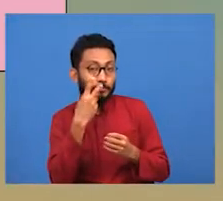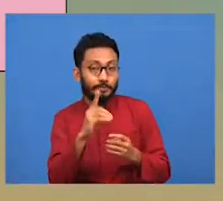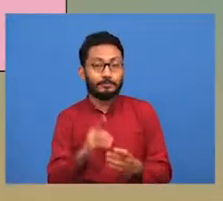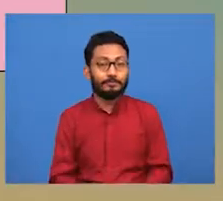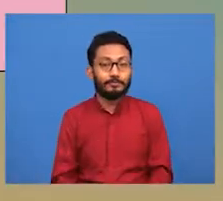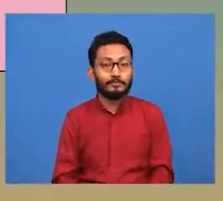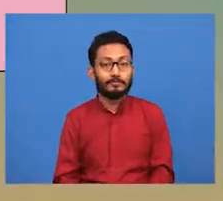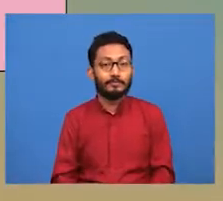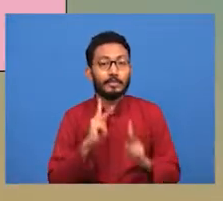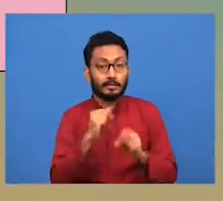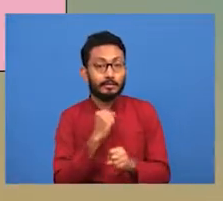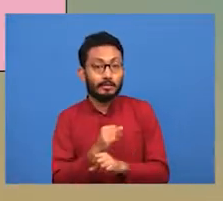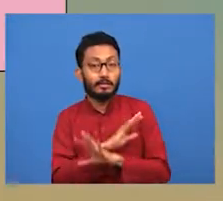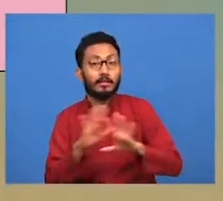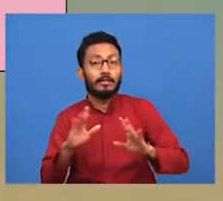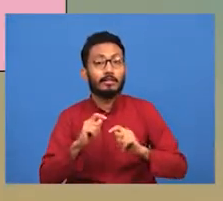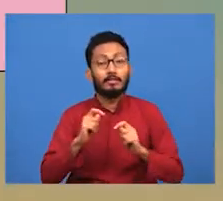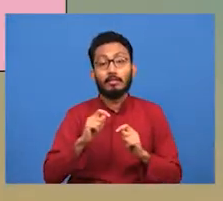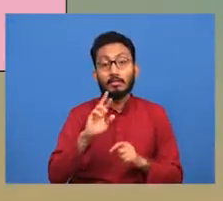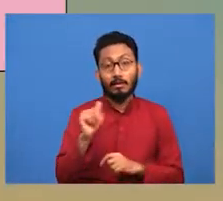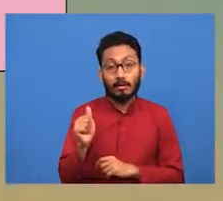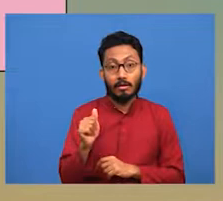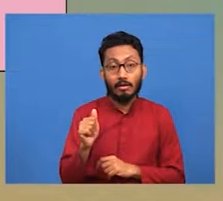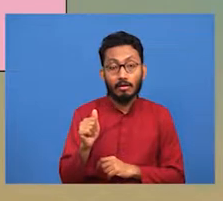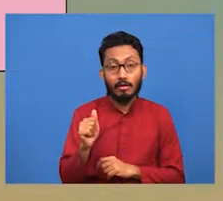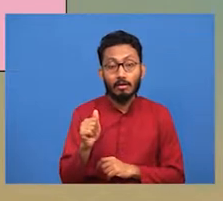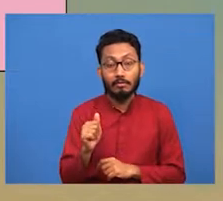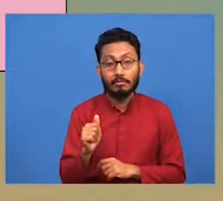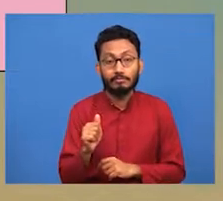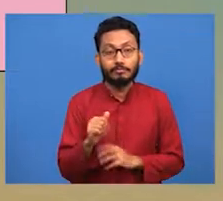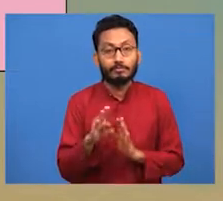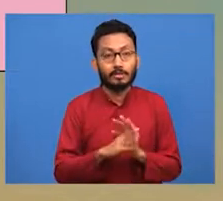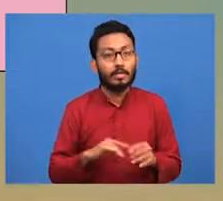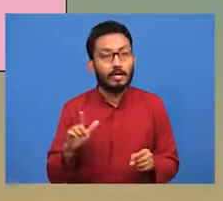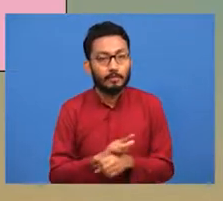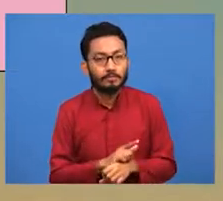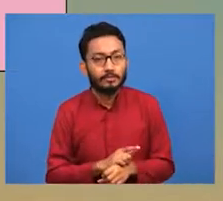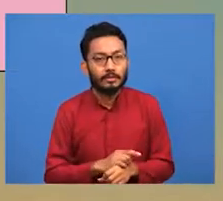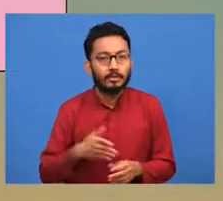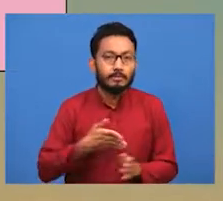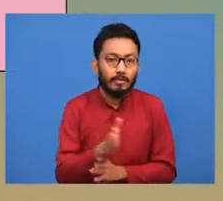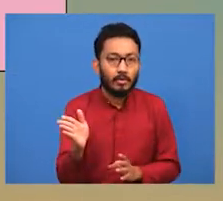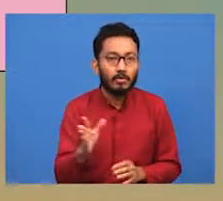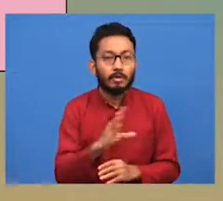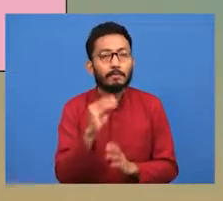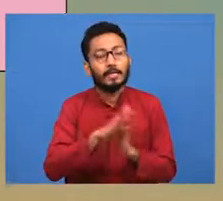Kata kerja aktif tak transitif berpelengkap ialah membelok dan berdiri.